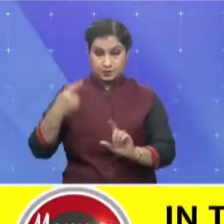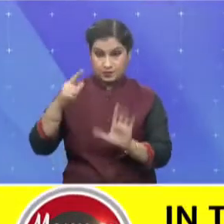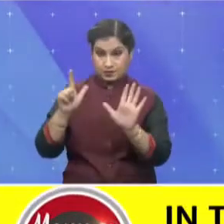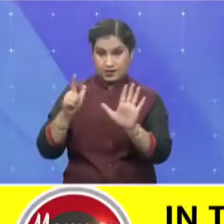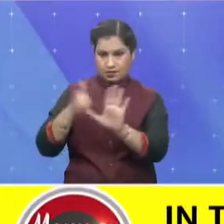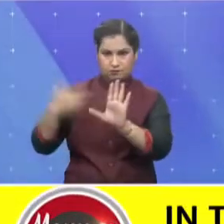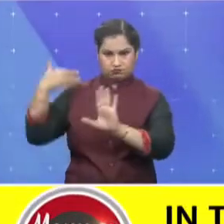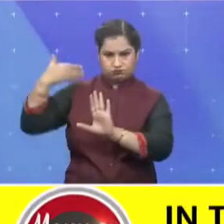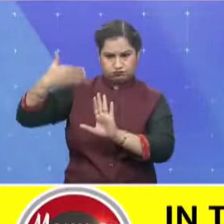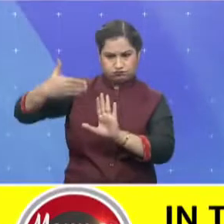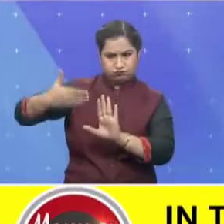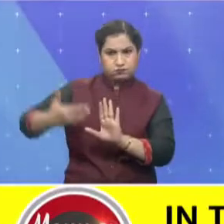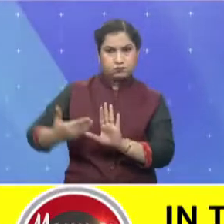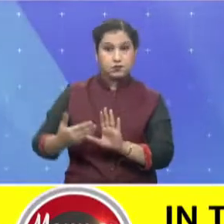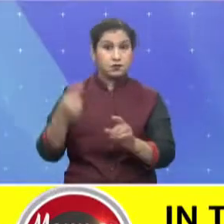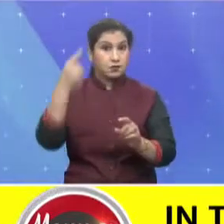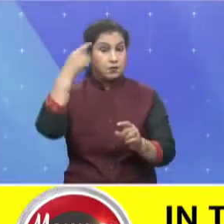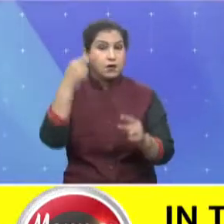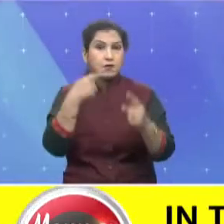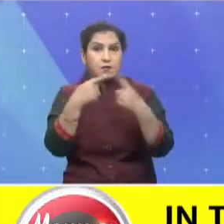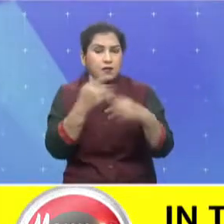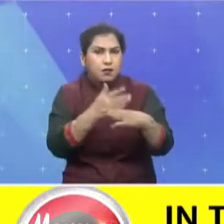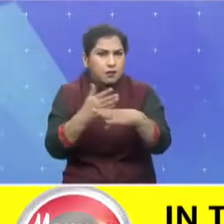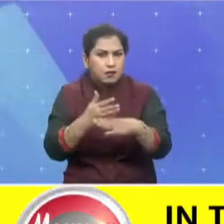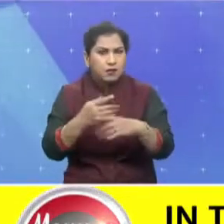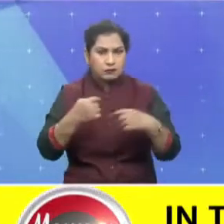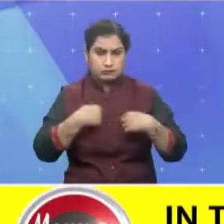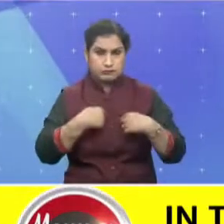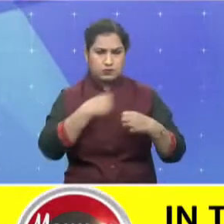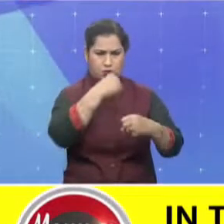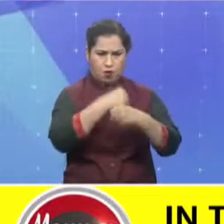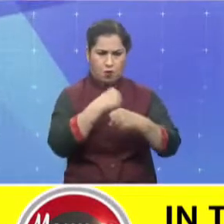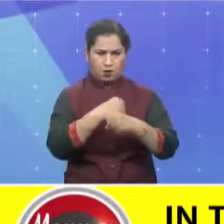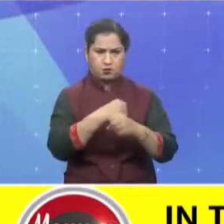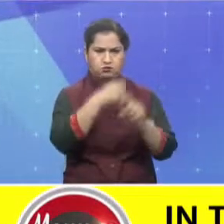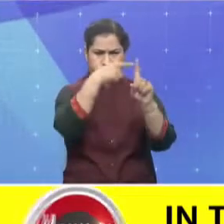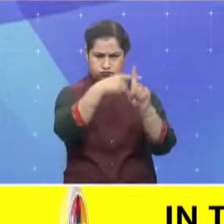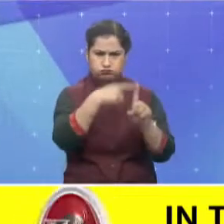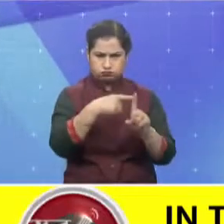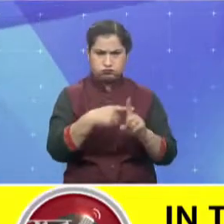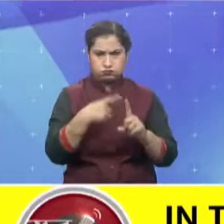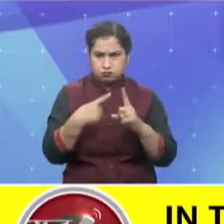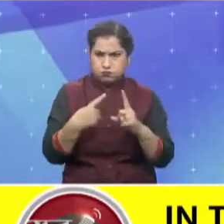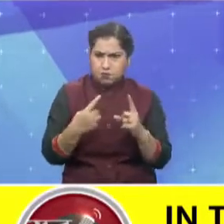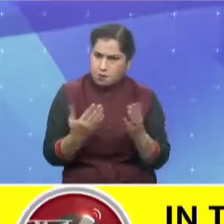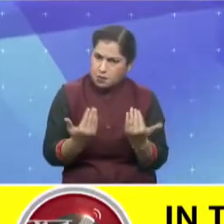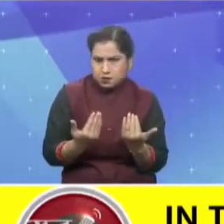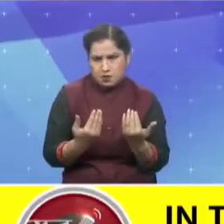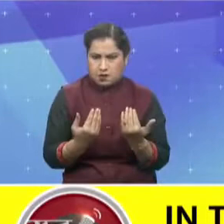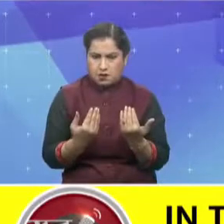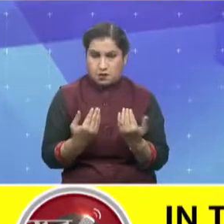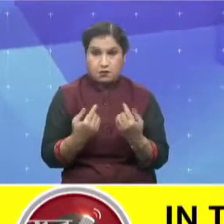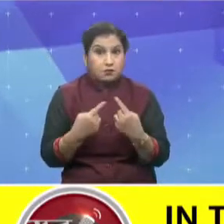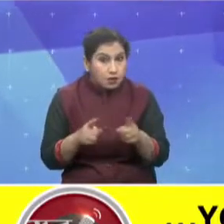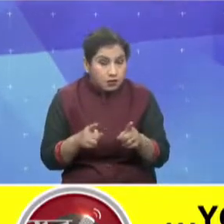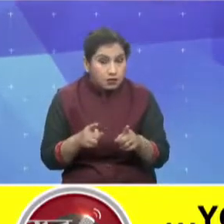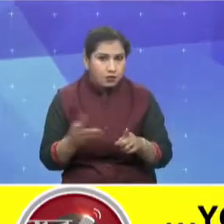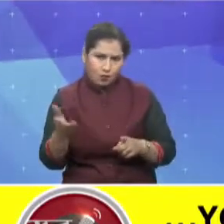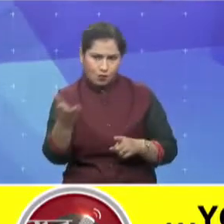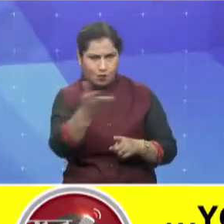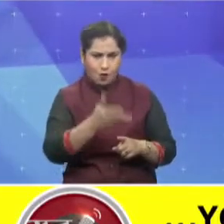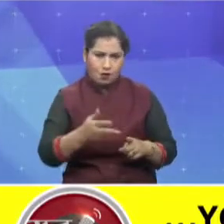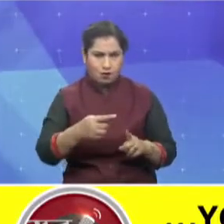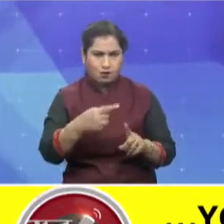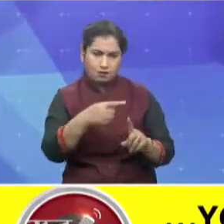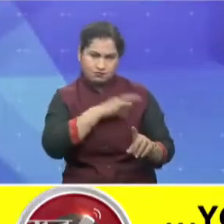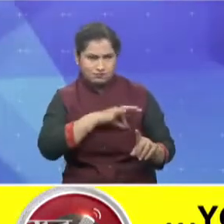में मन की बात करते हुए मैं सरकार की उपलब्धियों पर भी चर्चा कर सकता था। आपको भी अच्छा